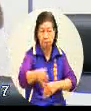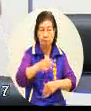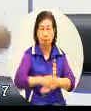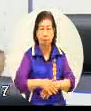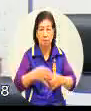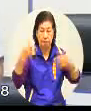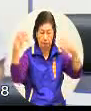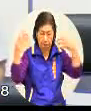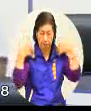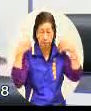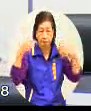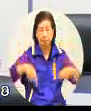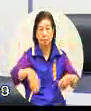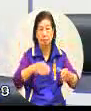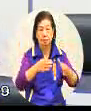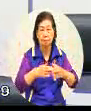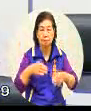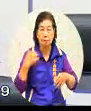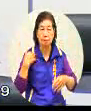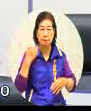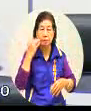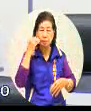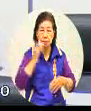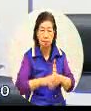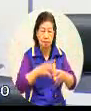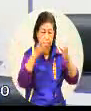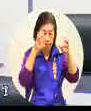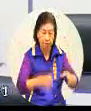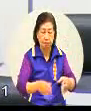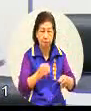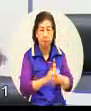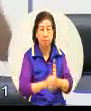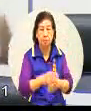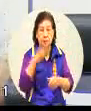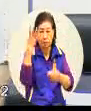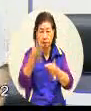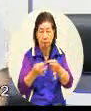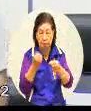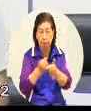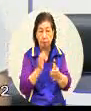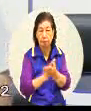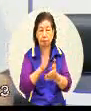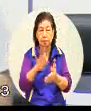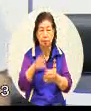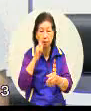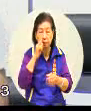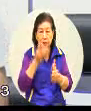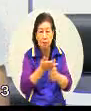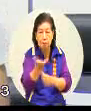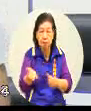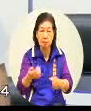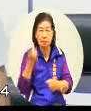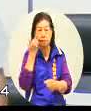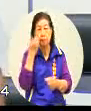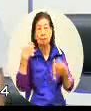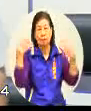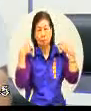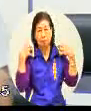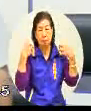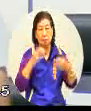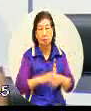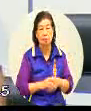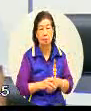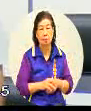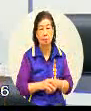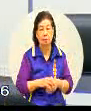无即个要做落啦吼，这样子可能佫唔知啦。啊，若几冬后做落了污染啊，甚物负责？现任